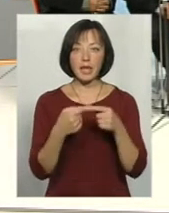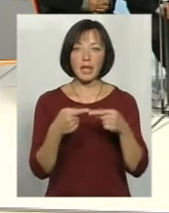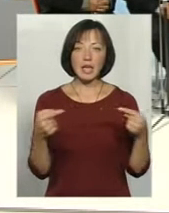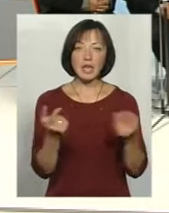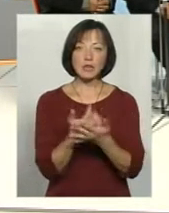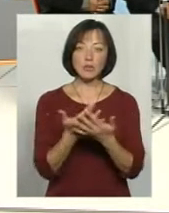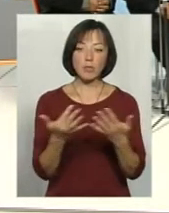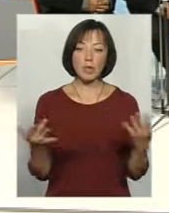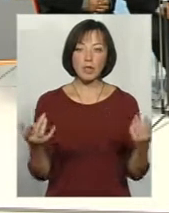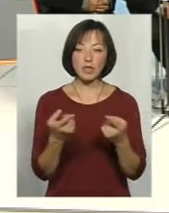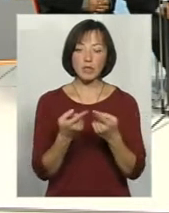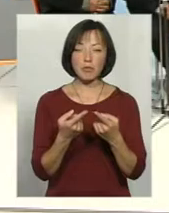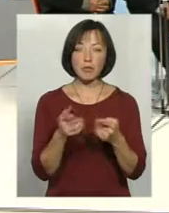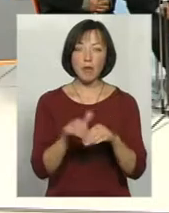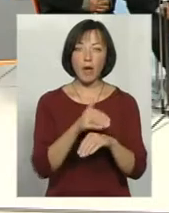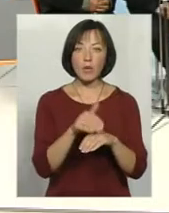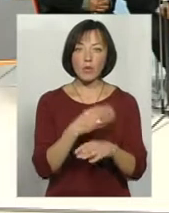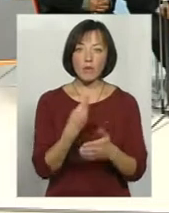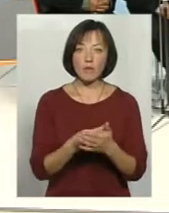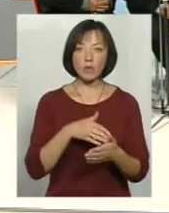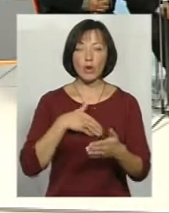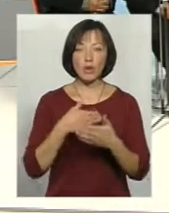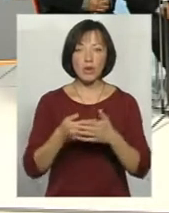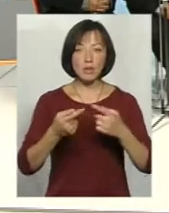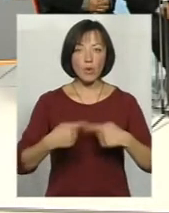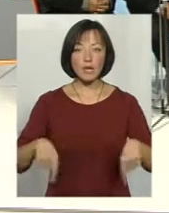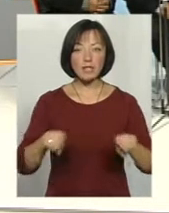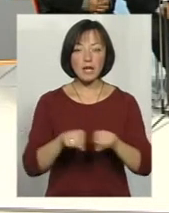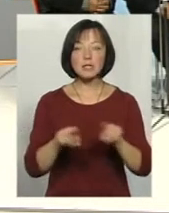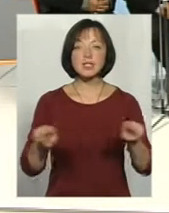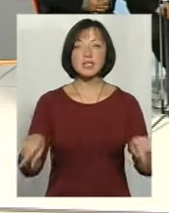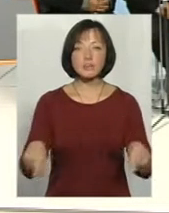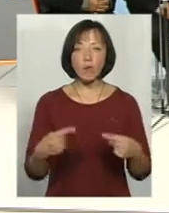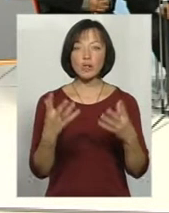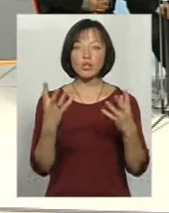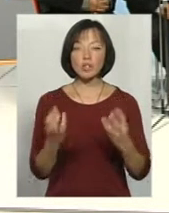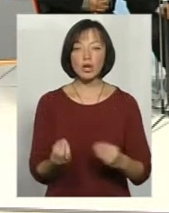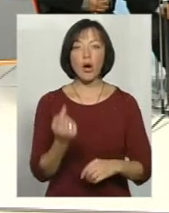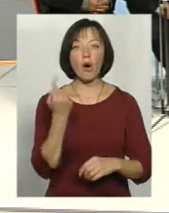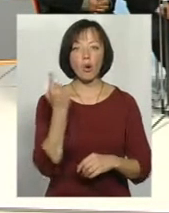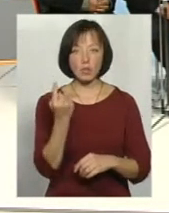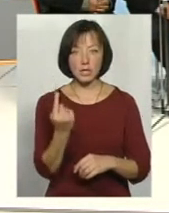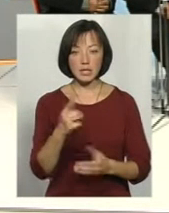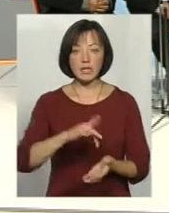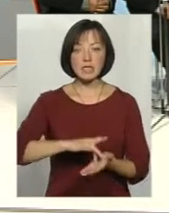різноманітні інші благодійні фонди, громадські організації, створений ще один центр,